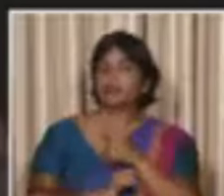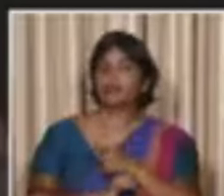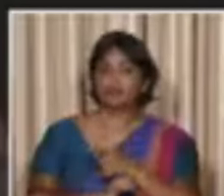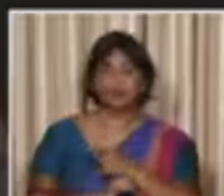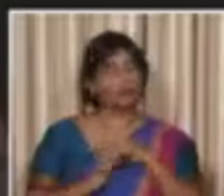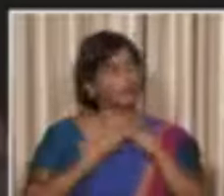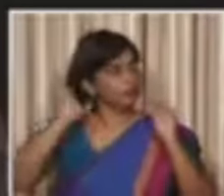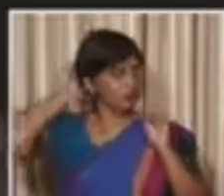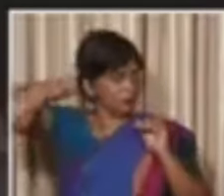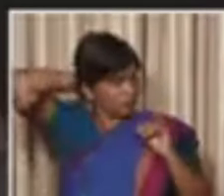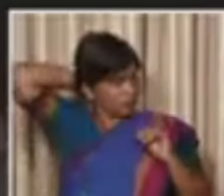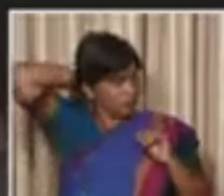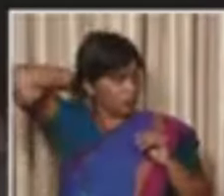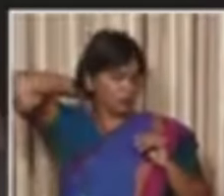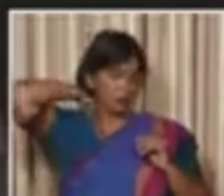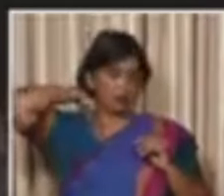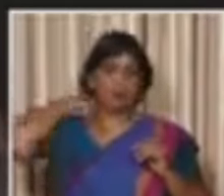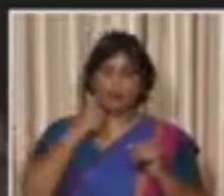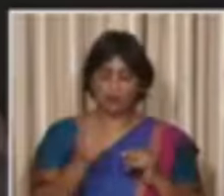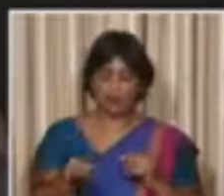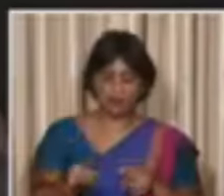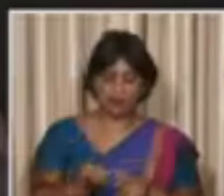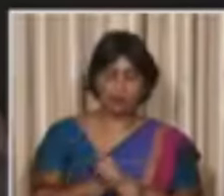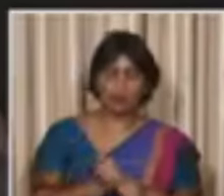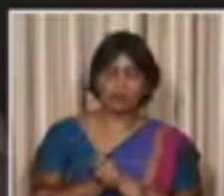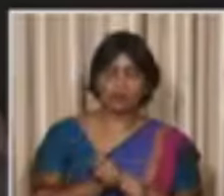මම වචන කීපයක් කතා කරන්න ඕන. මොකද